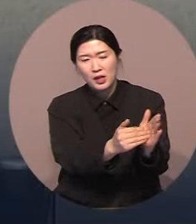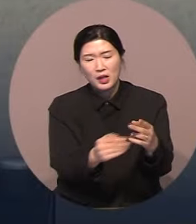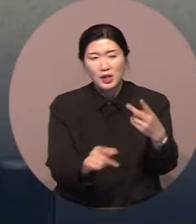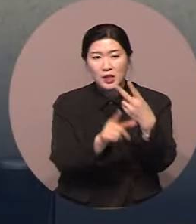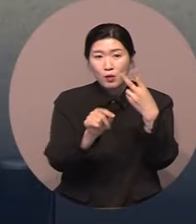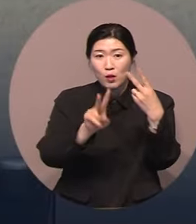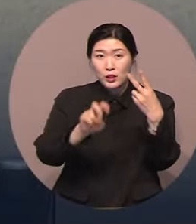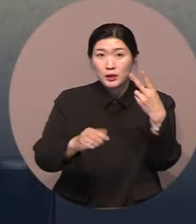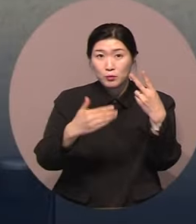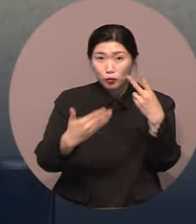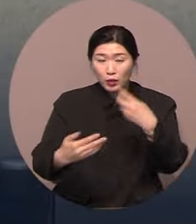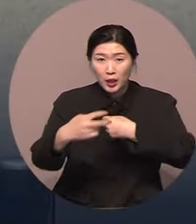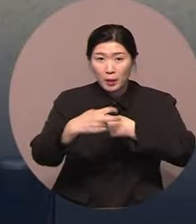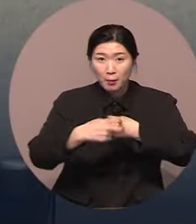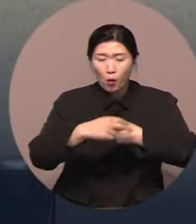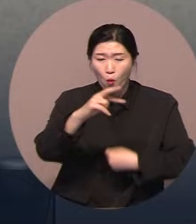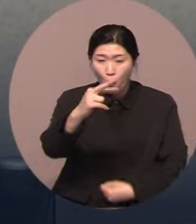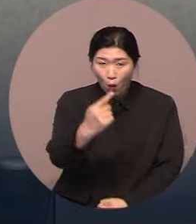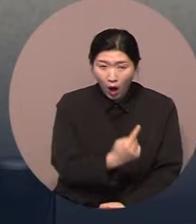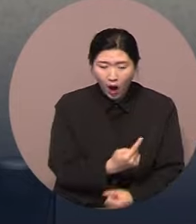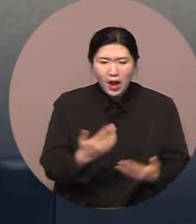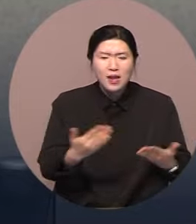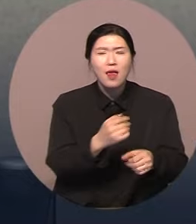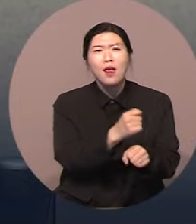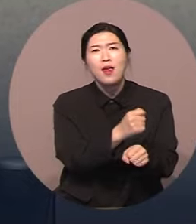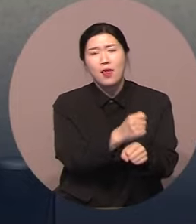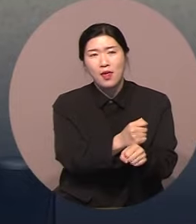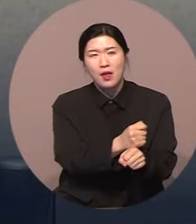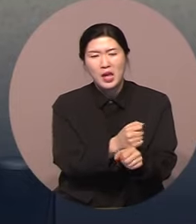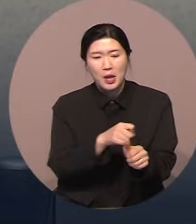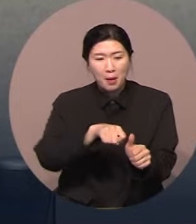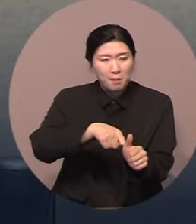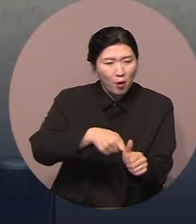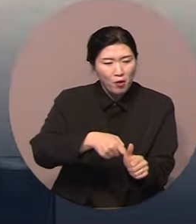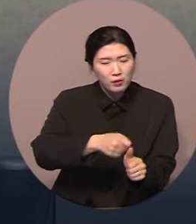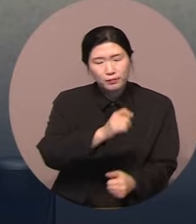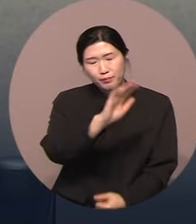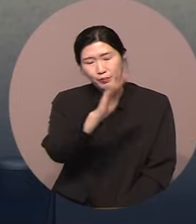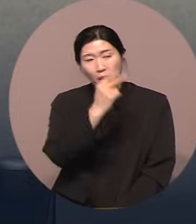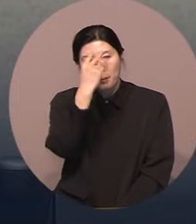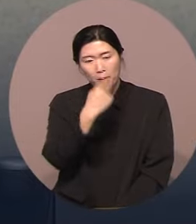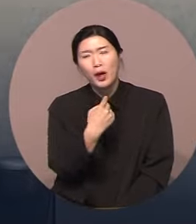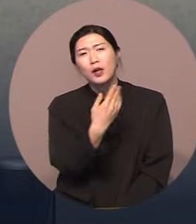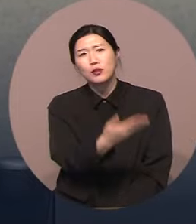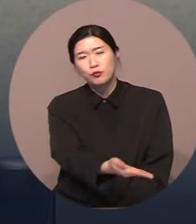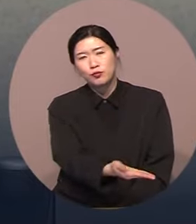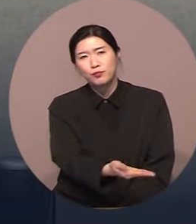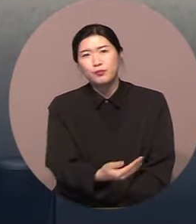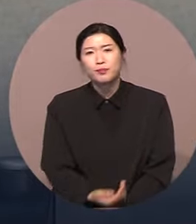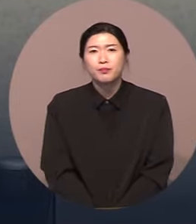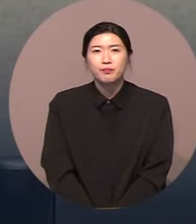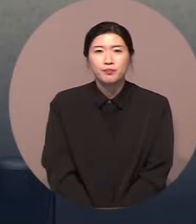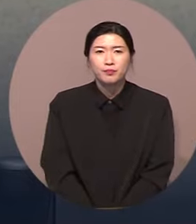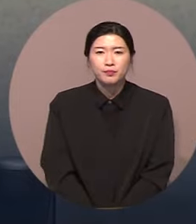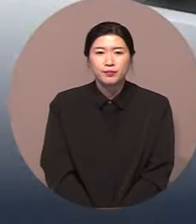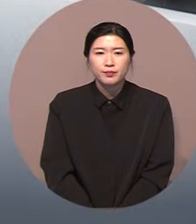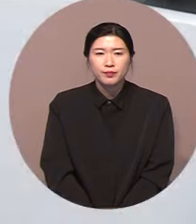29일까지 여러분들이 떠났던 병원으로 돌아온다면 지나간 책임을 일체 묻지